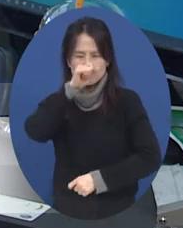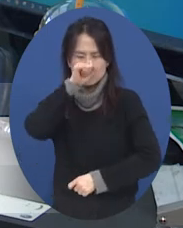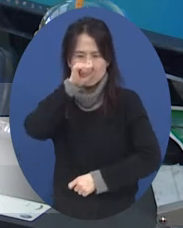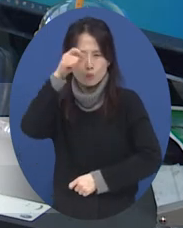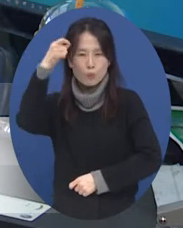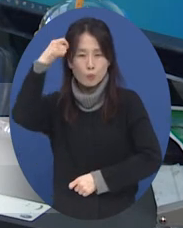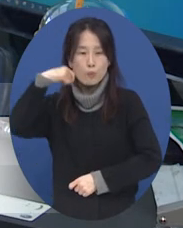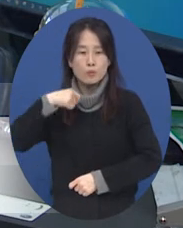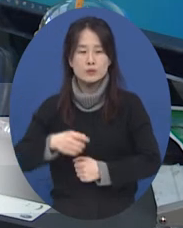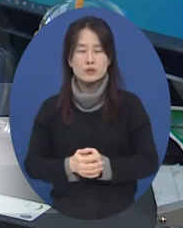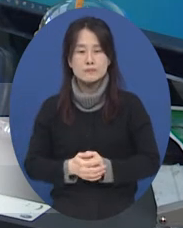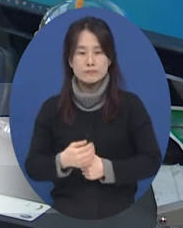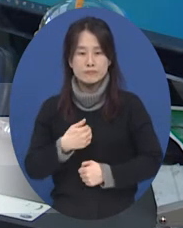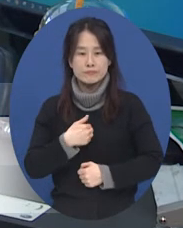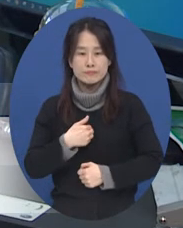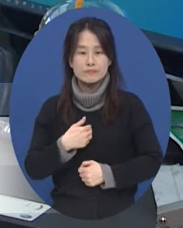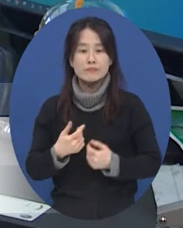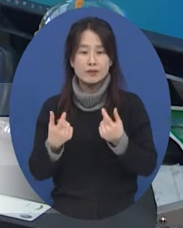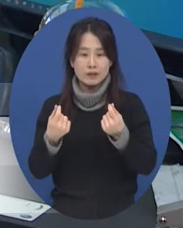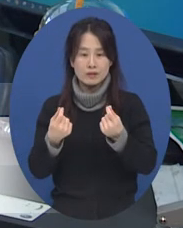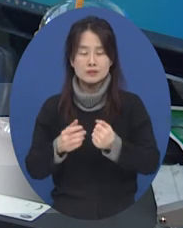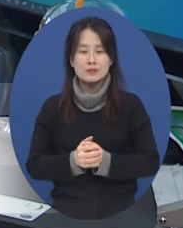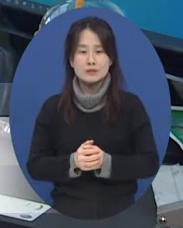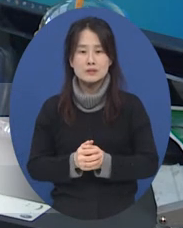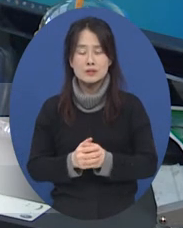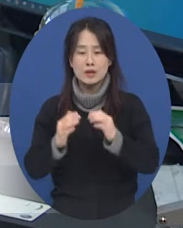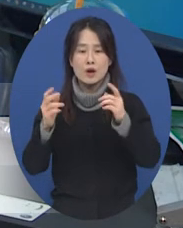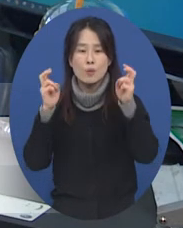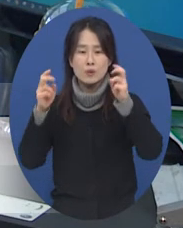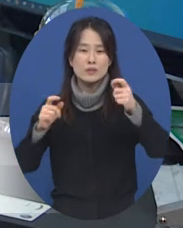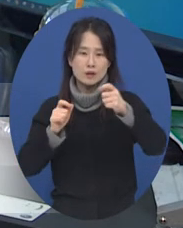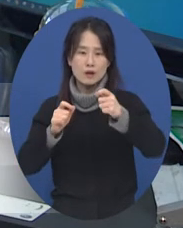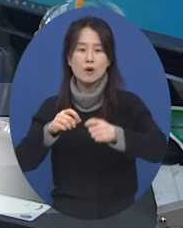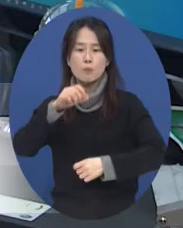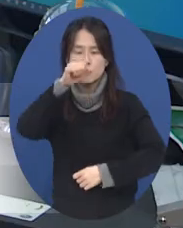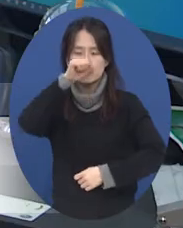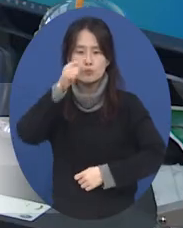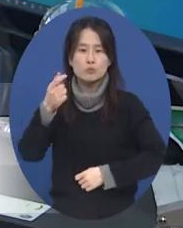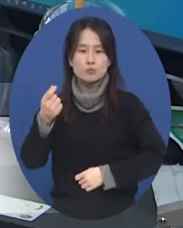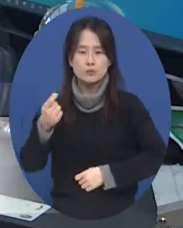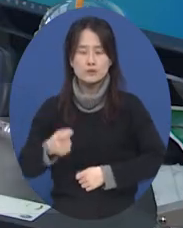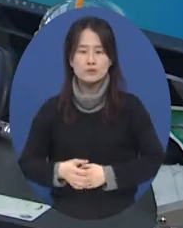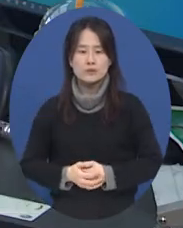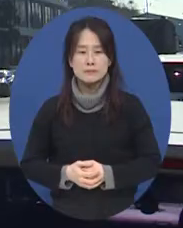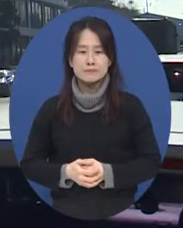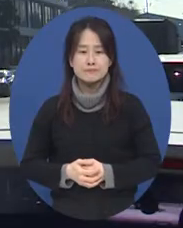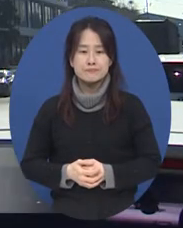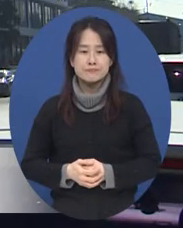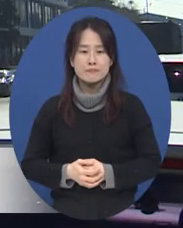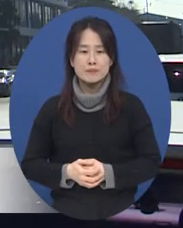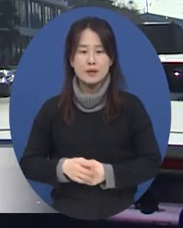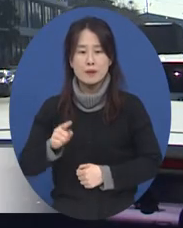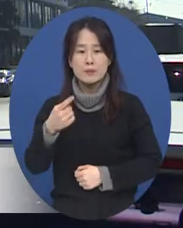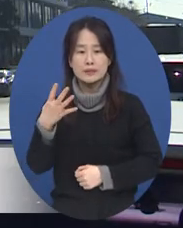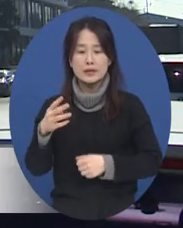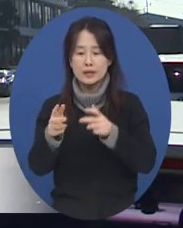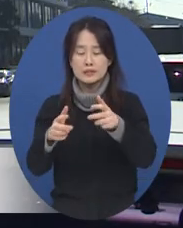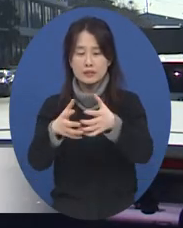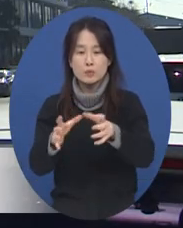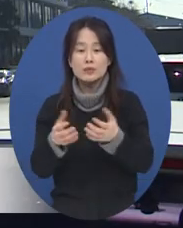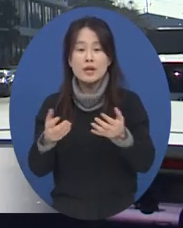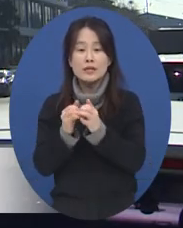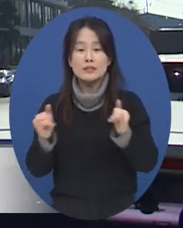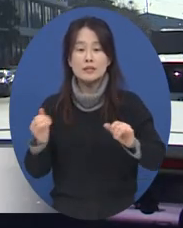좋은 거라고 생각이 들거든요. 저 같은 경우는. 그게 되게 영향이 많이 된다고 생각이 들어요. 경기도가 도내